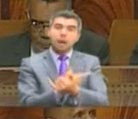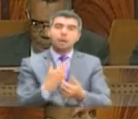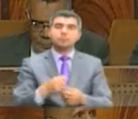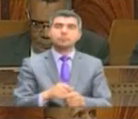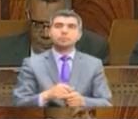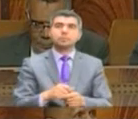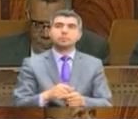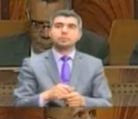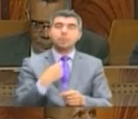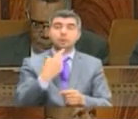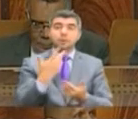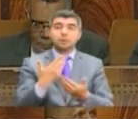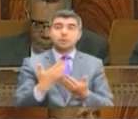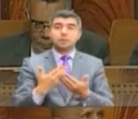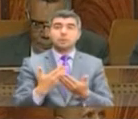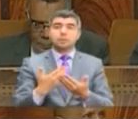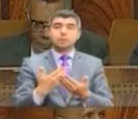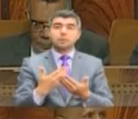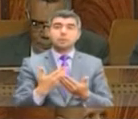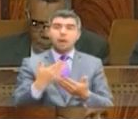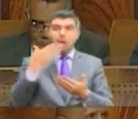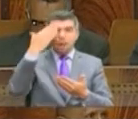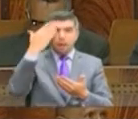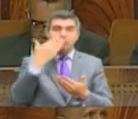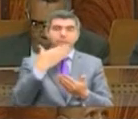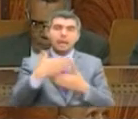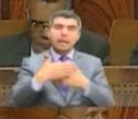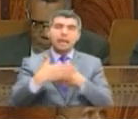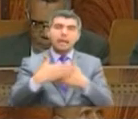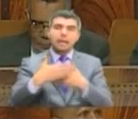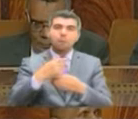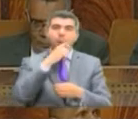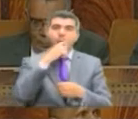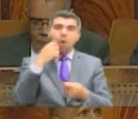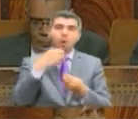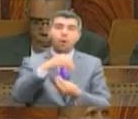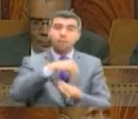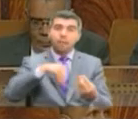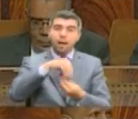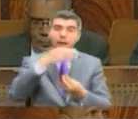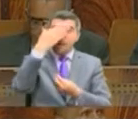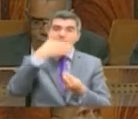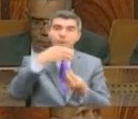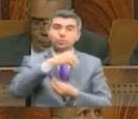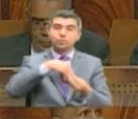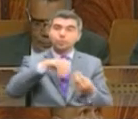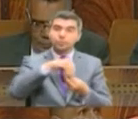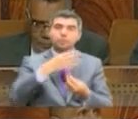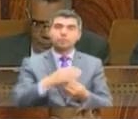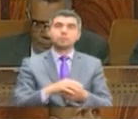لان هذا الموسم راكم كتعرفوا بان موسم العمره وموسم الحج. السيد النائب المحترم تكلم